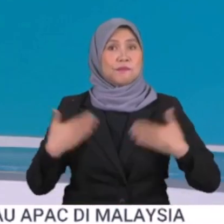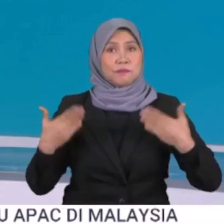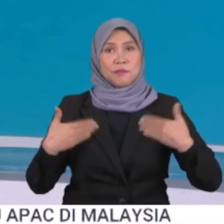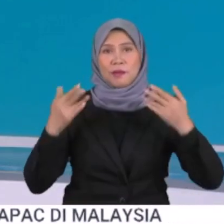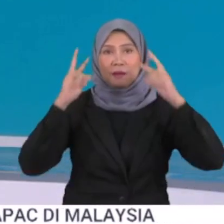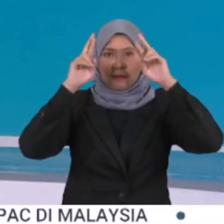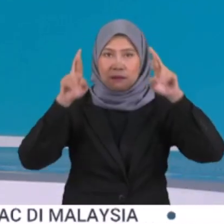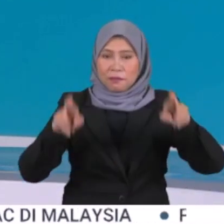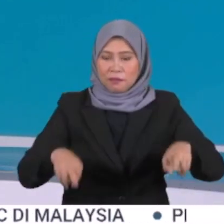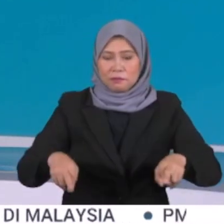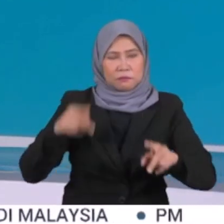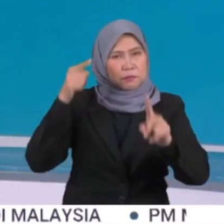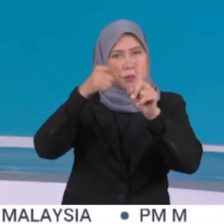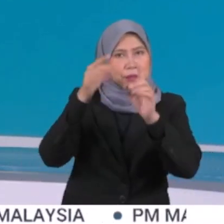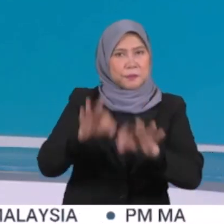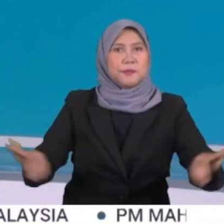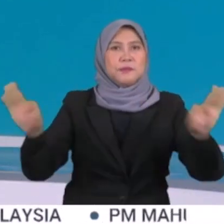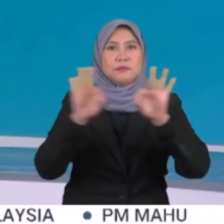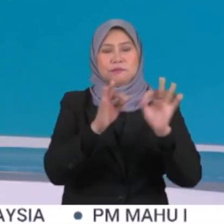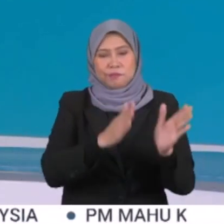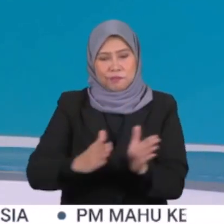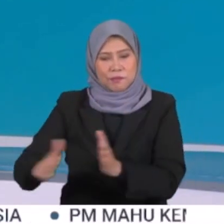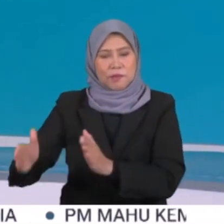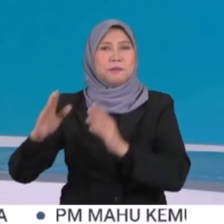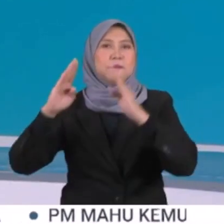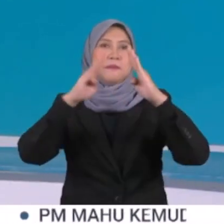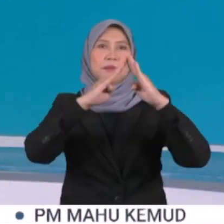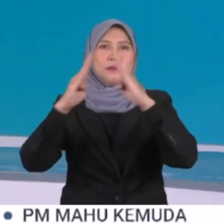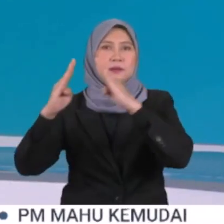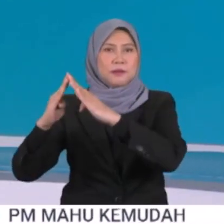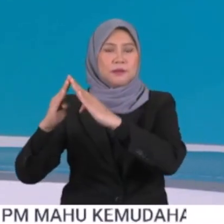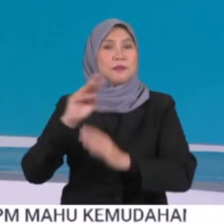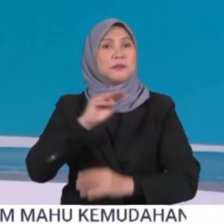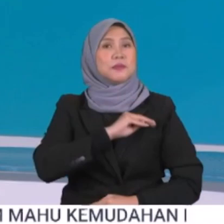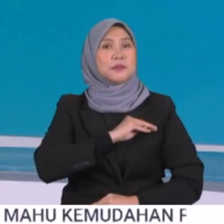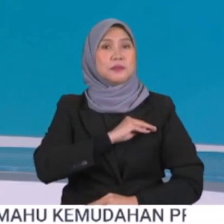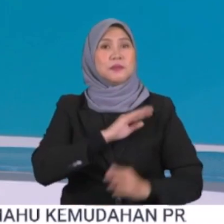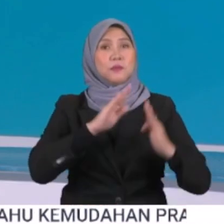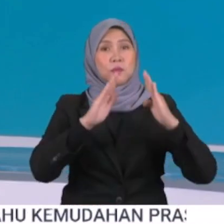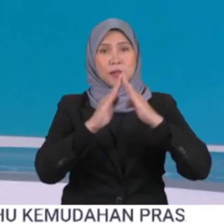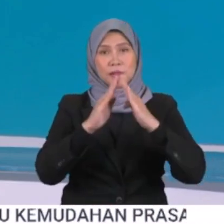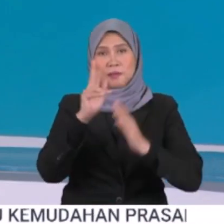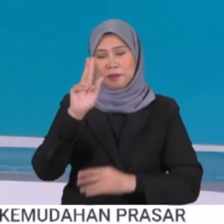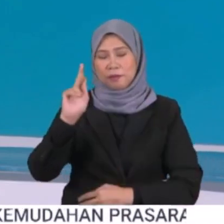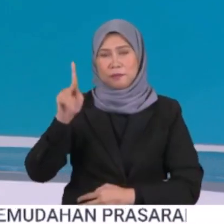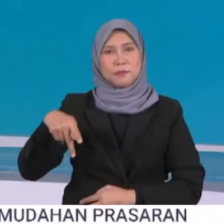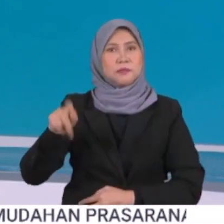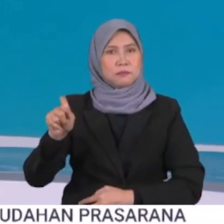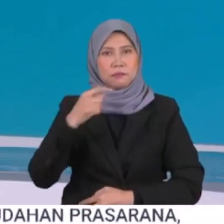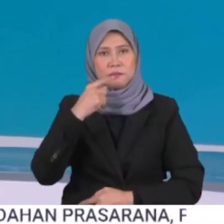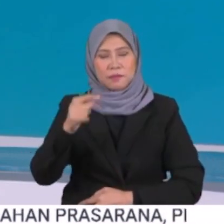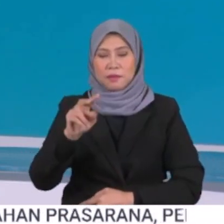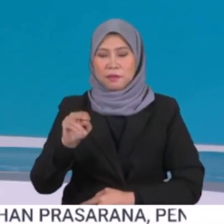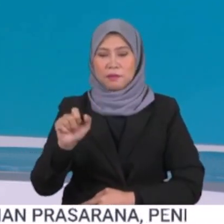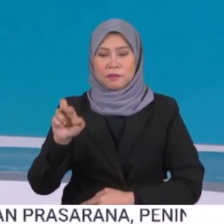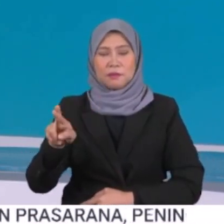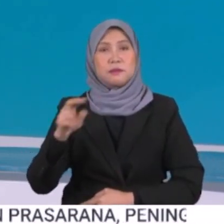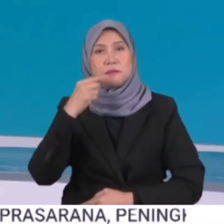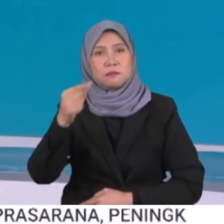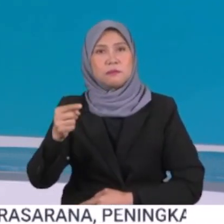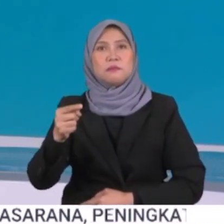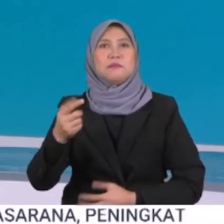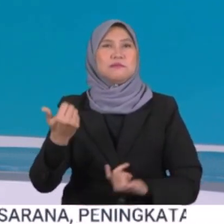Kesejahteraan rakyat adalah keutamaan dalam perancangan bandar. Menurut Menteri Perumahan dan Kerajaan Tempatan Nga Kor Ming, kesesakan trafik